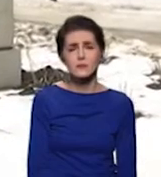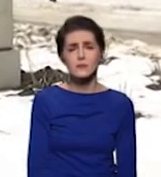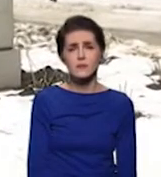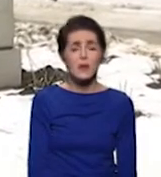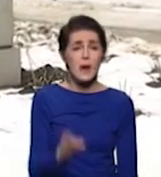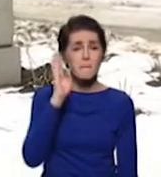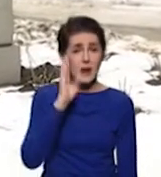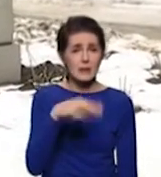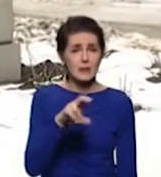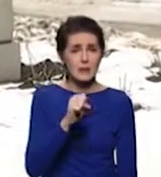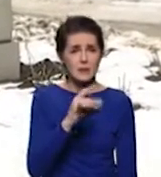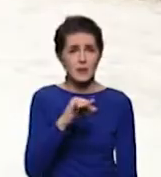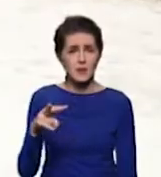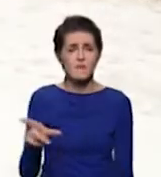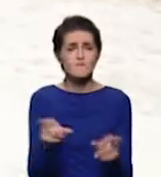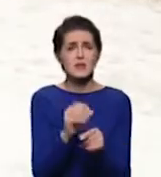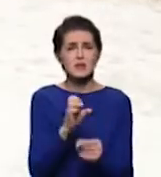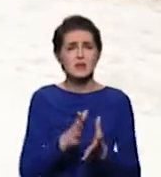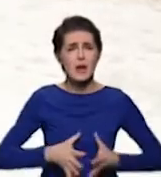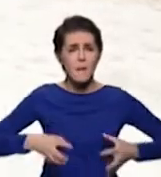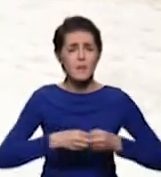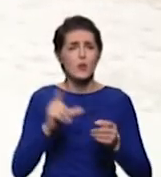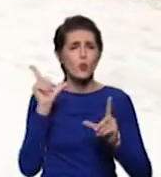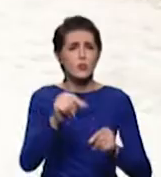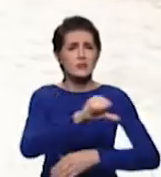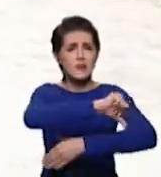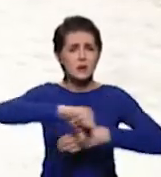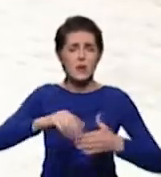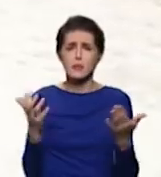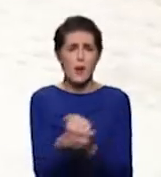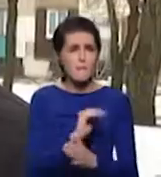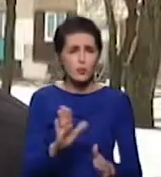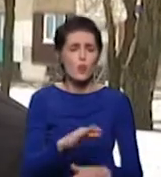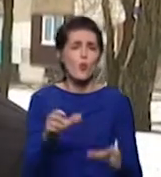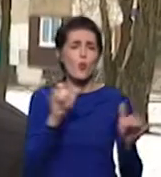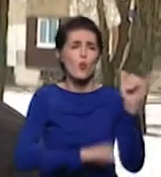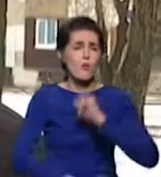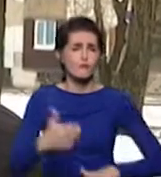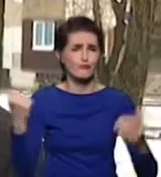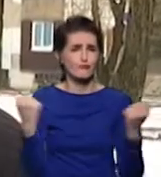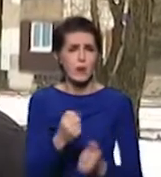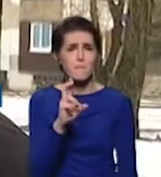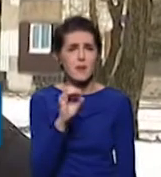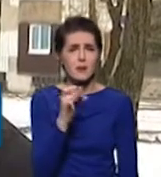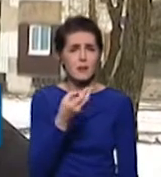Данило з родиною відпочивав у Бердянську. За кордон не поїхали через ковідні обмеження. Був я там 4